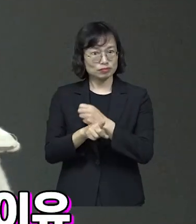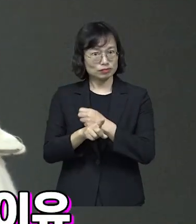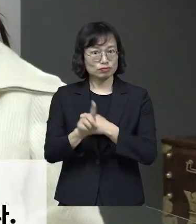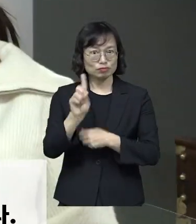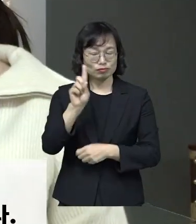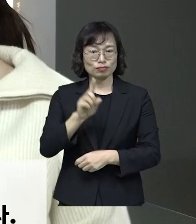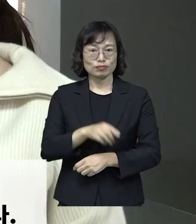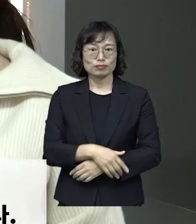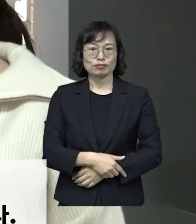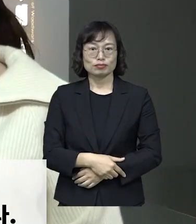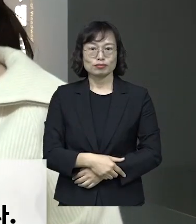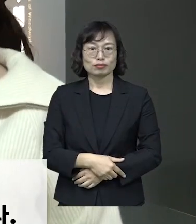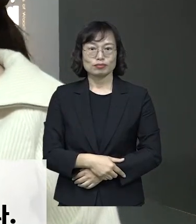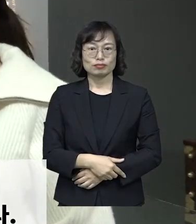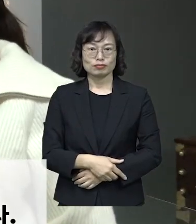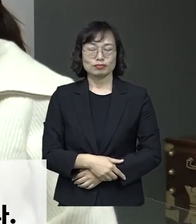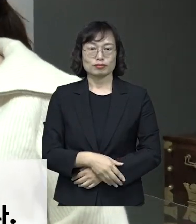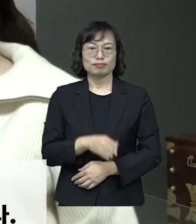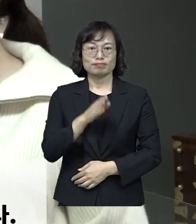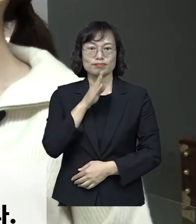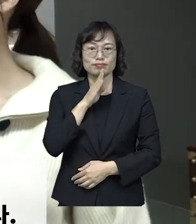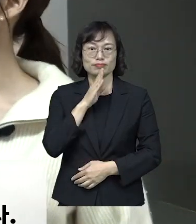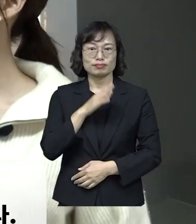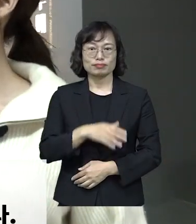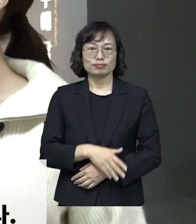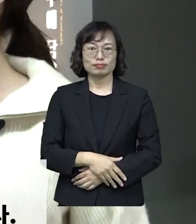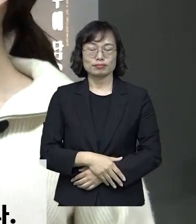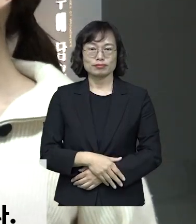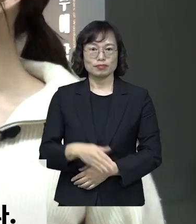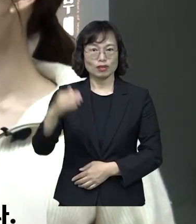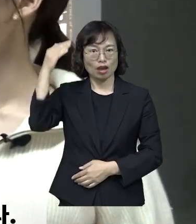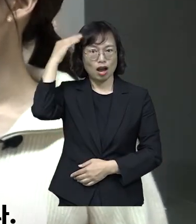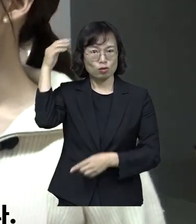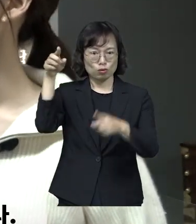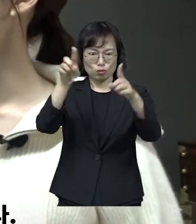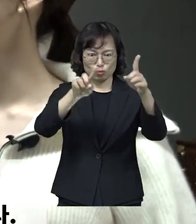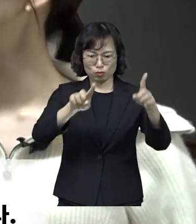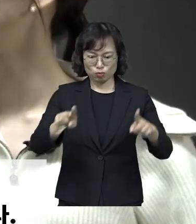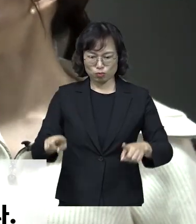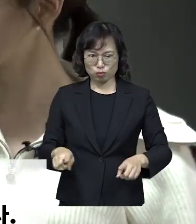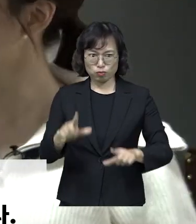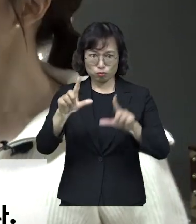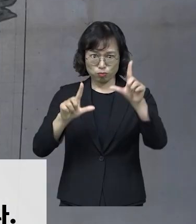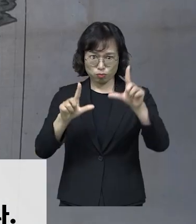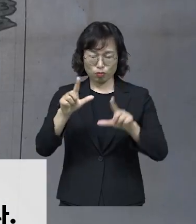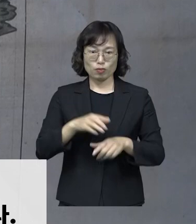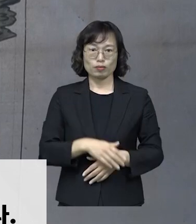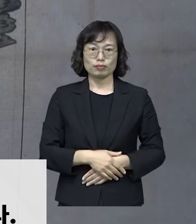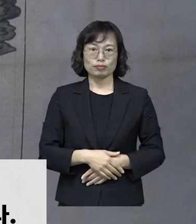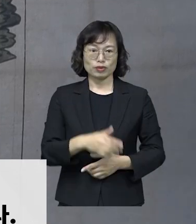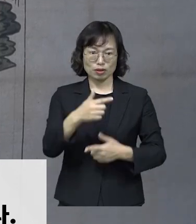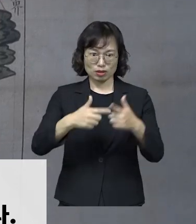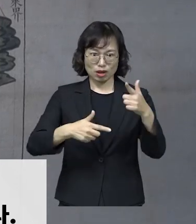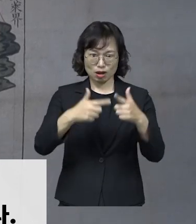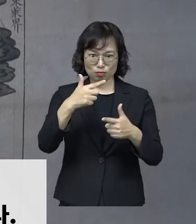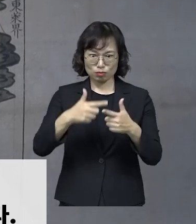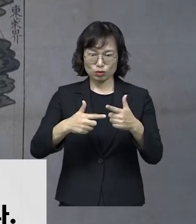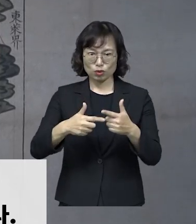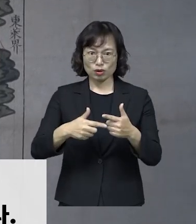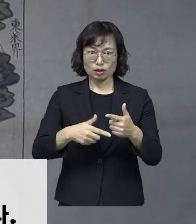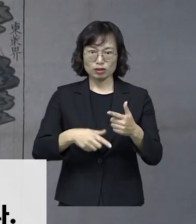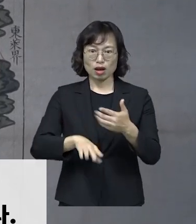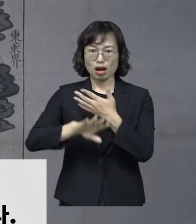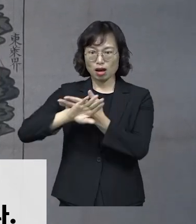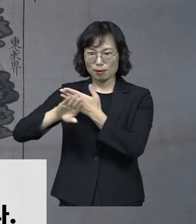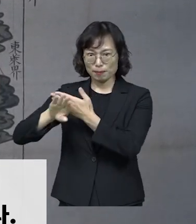있을까요? 예, 아시다시피 우리나라는 남북으로 길게 뻗어져 있습니다. 따라서